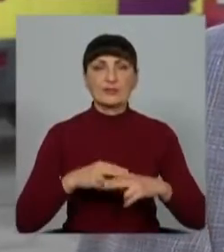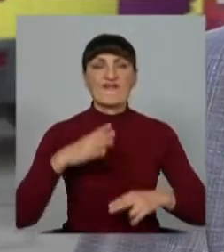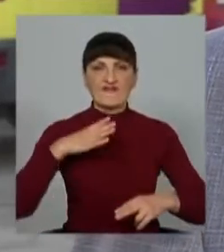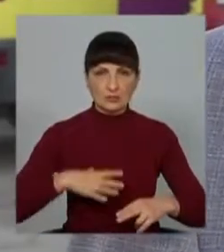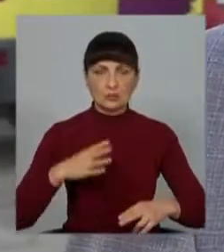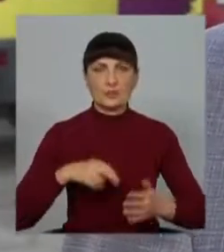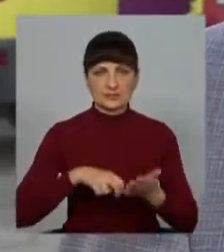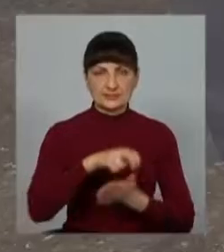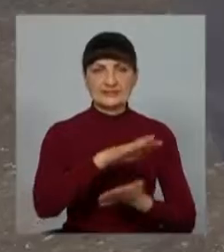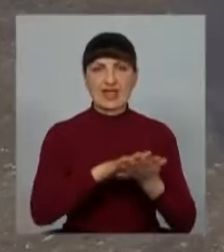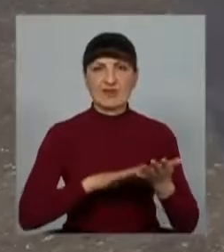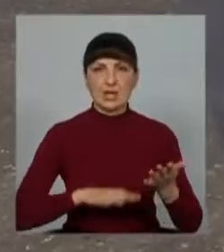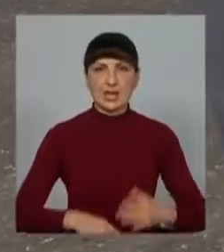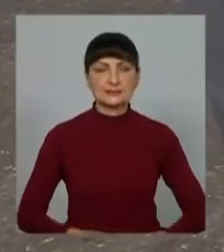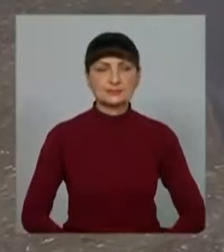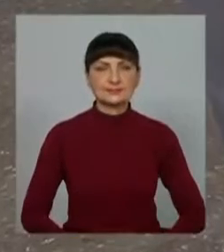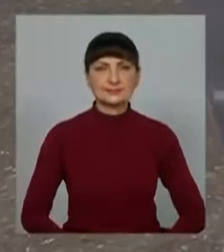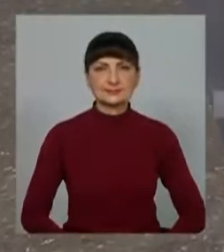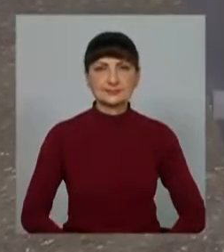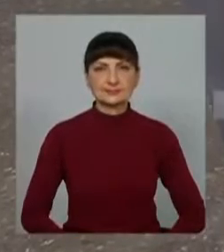вынужден был написать это заявление.